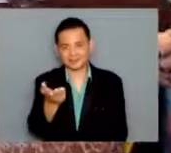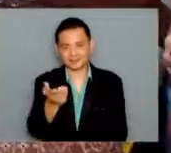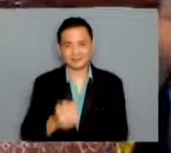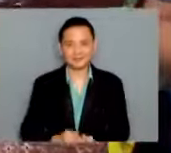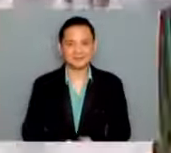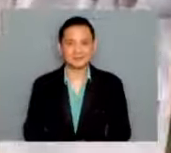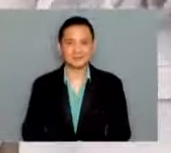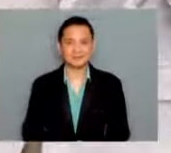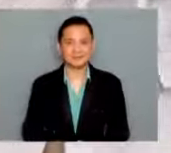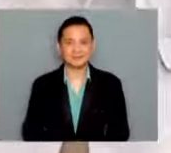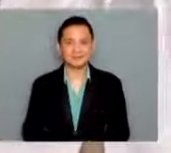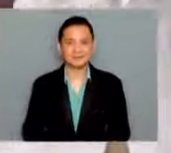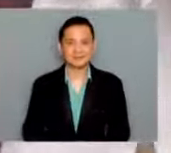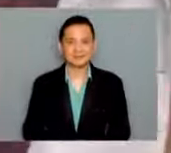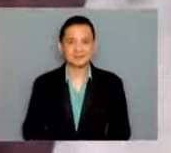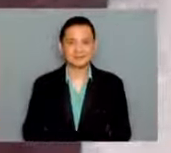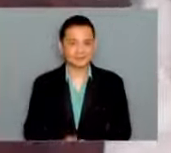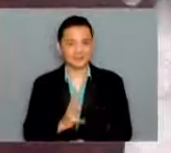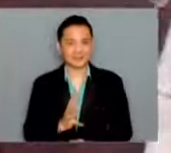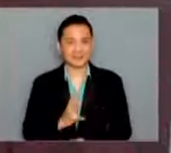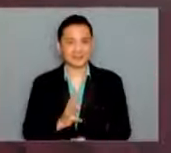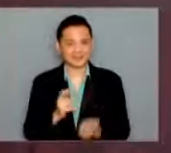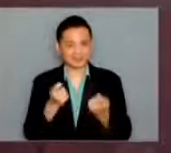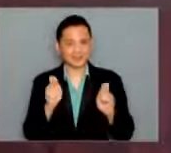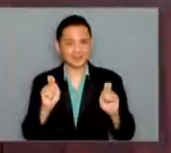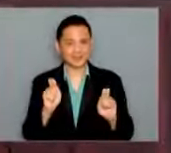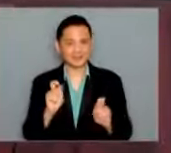Sige, gagawin ko yan. Ay, gagawin ko yan!